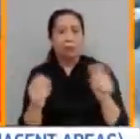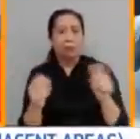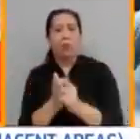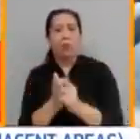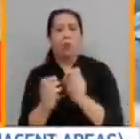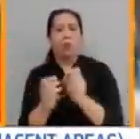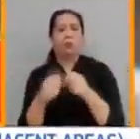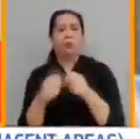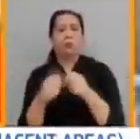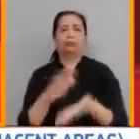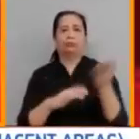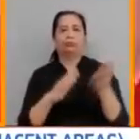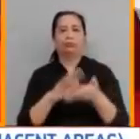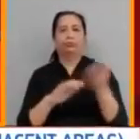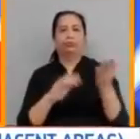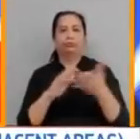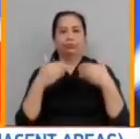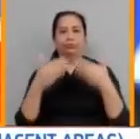ito.